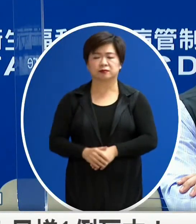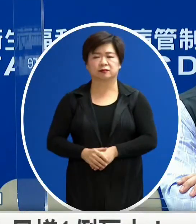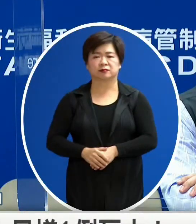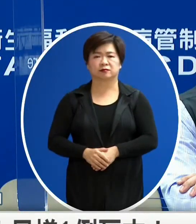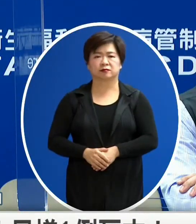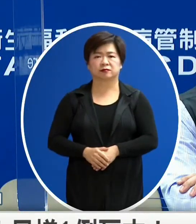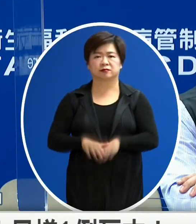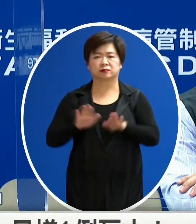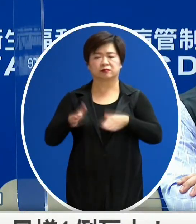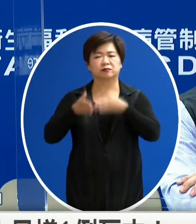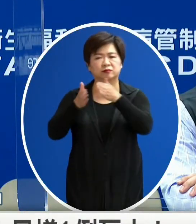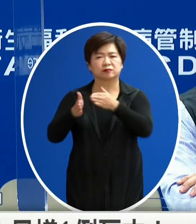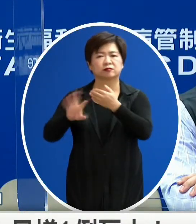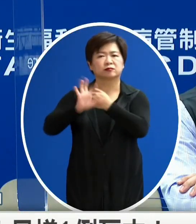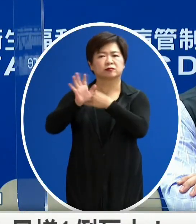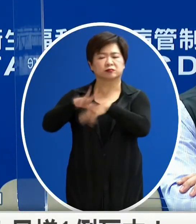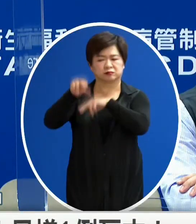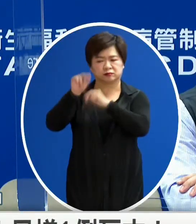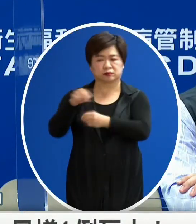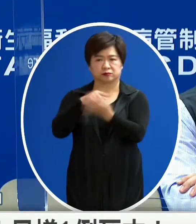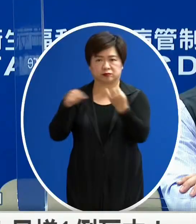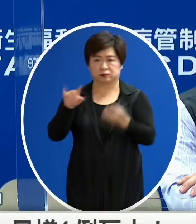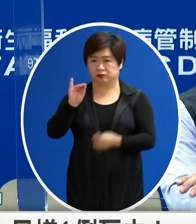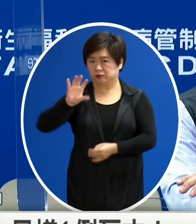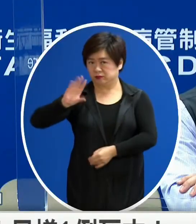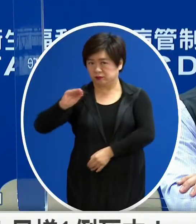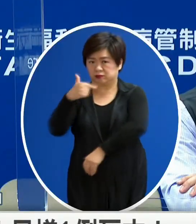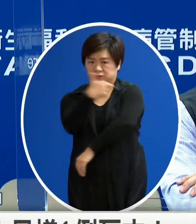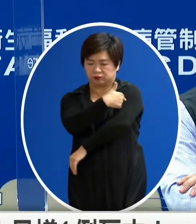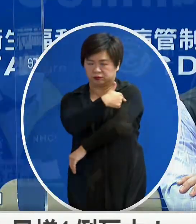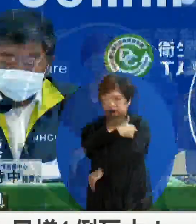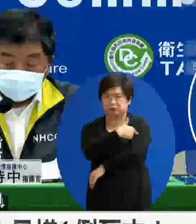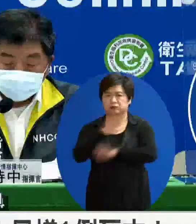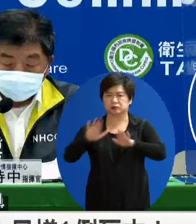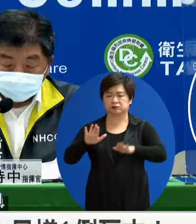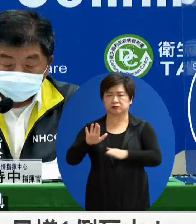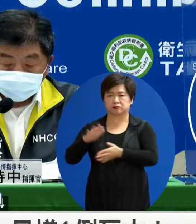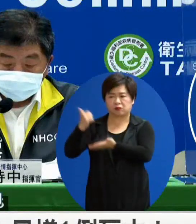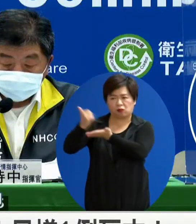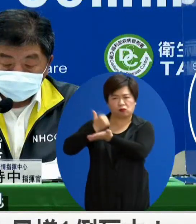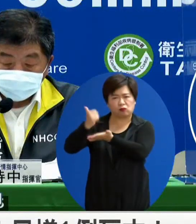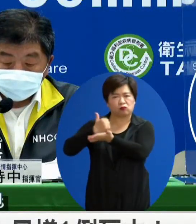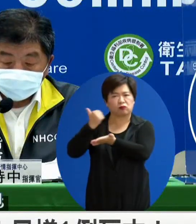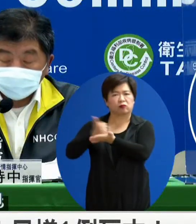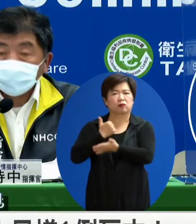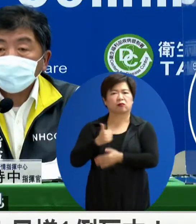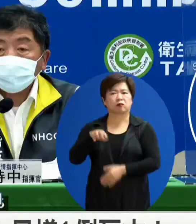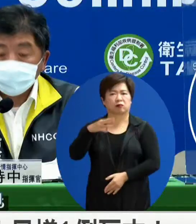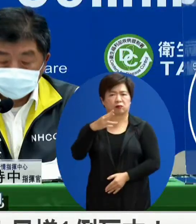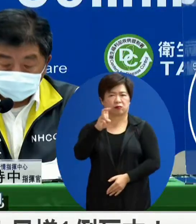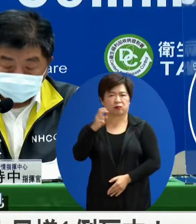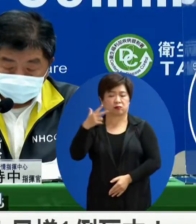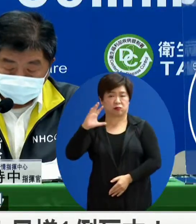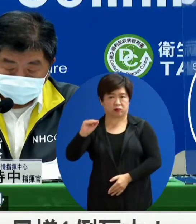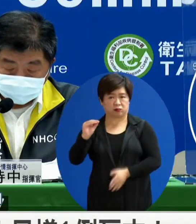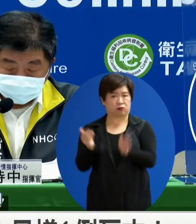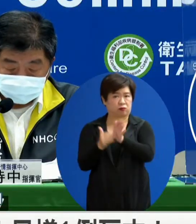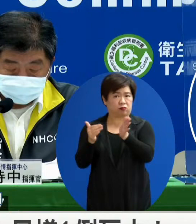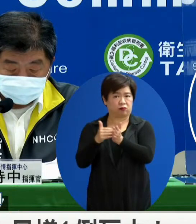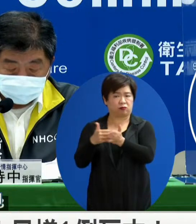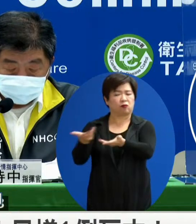跟AstraZeneca所签购的1000万里面，到目前连这一批货。好，那到达是327万剂，